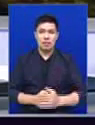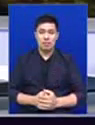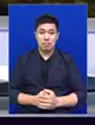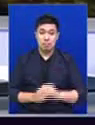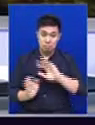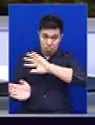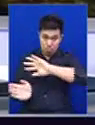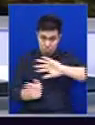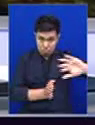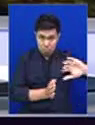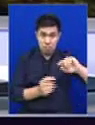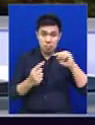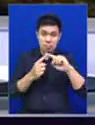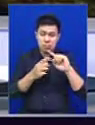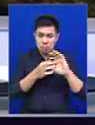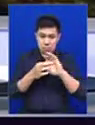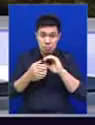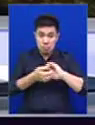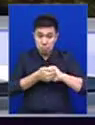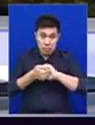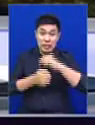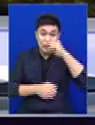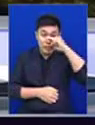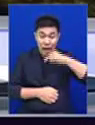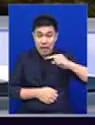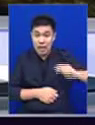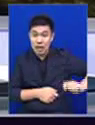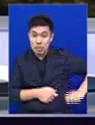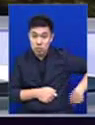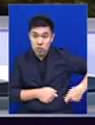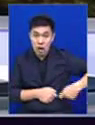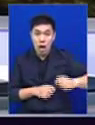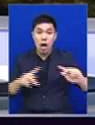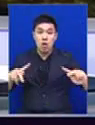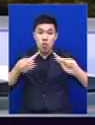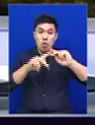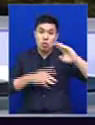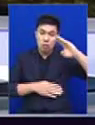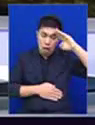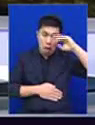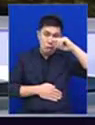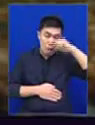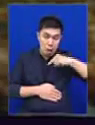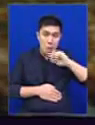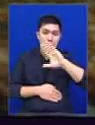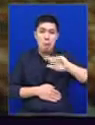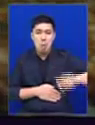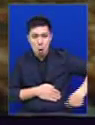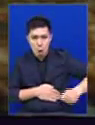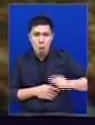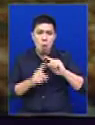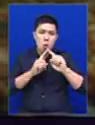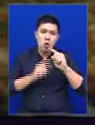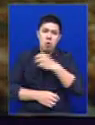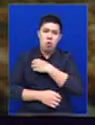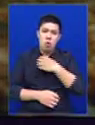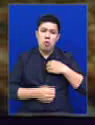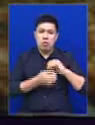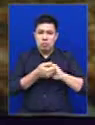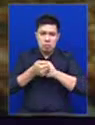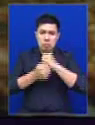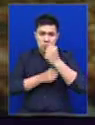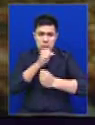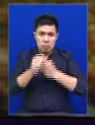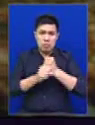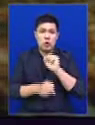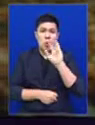มาดูเรื่องความสัมพันธ์ระหว่างประเทศไทยกัมพูชากันบ้างนะคะกระทรวงกลาโหมไทยและกัมพูชาค่ะย้ำถึงความสัมพันธ์ทางการทูตครบรอบ65